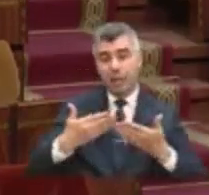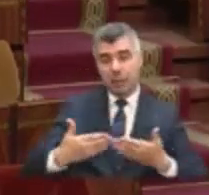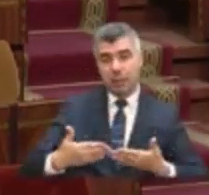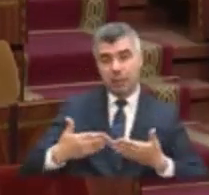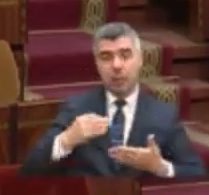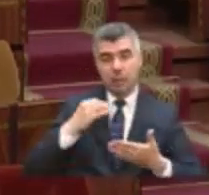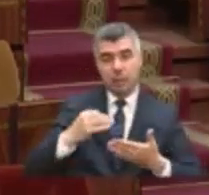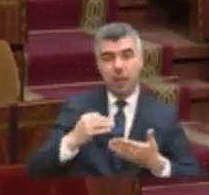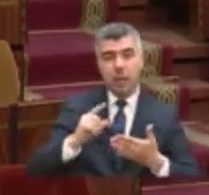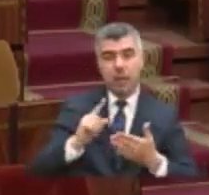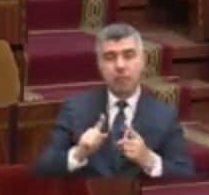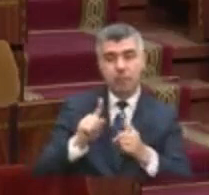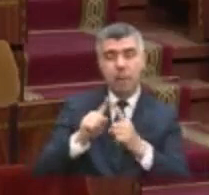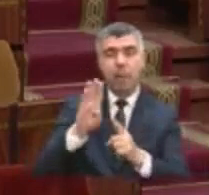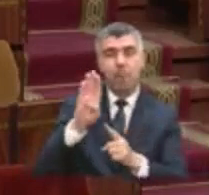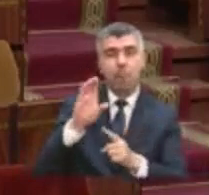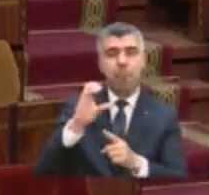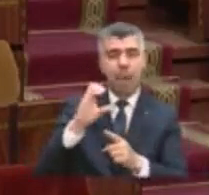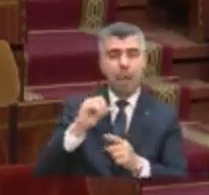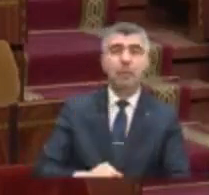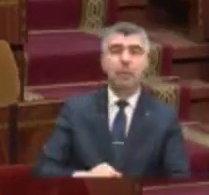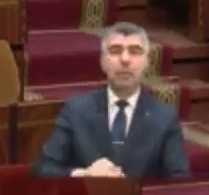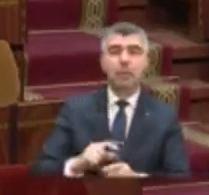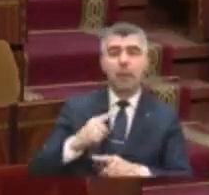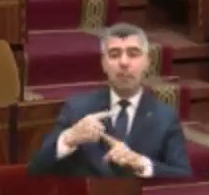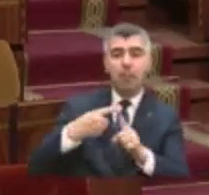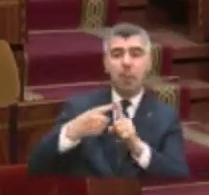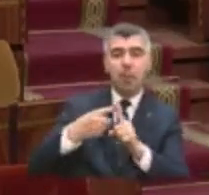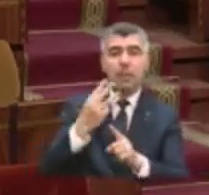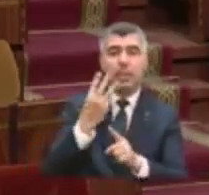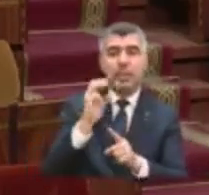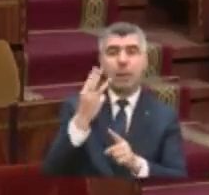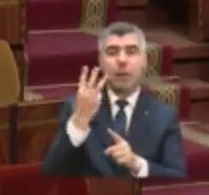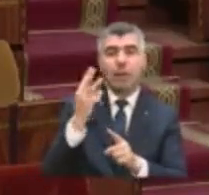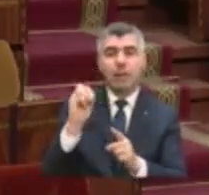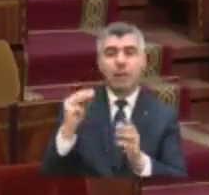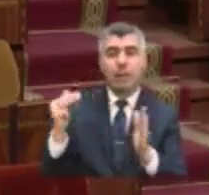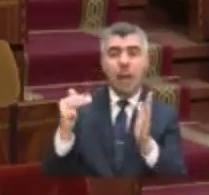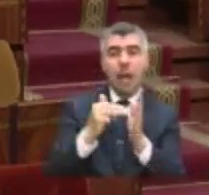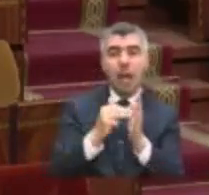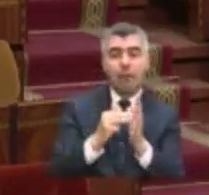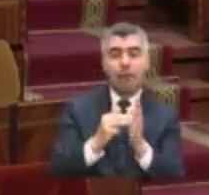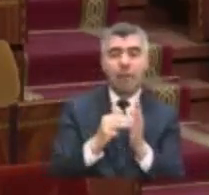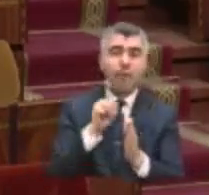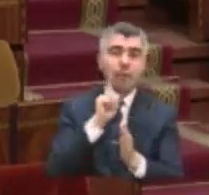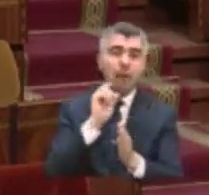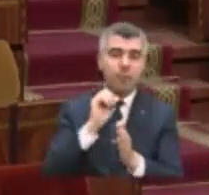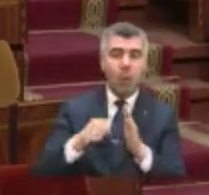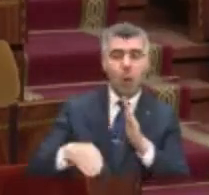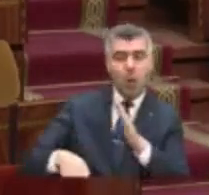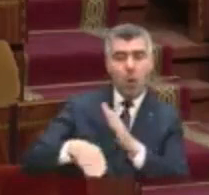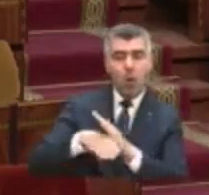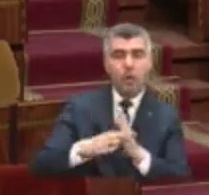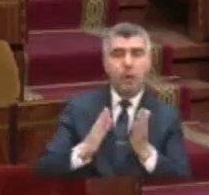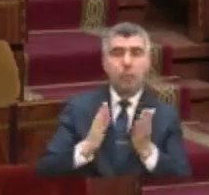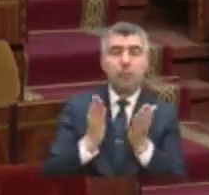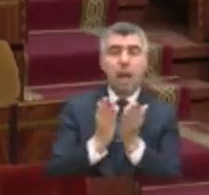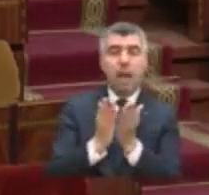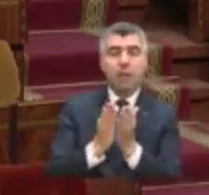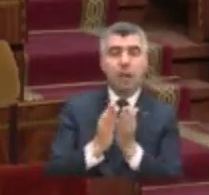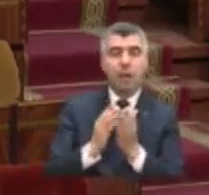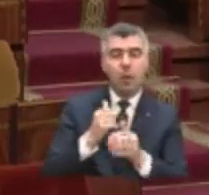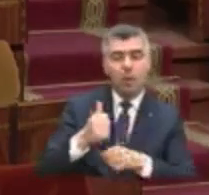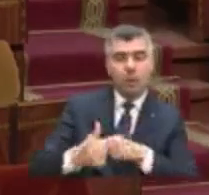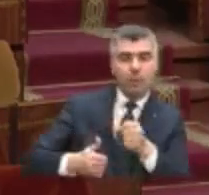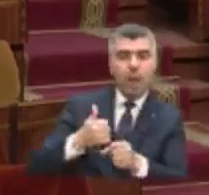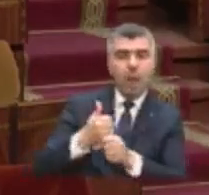كيوصلوا للثانوية. إلا زدنا على هذا الشيء 330 ألف تلميذ وتلميذة اللي كيخرجوا من المدرسة كل عام، فاحنا غادي